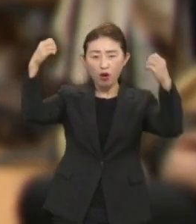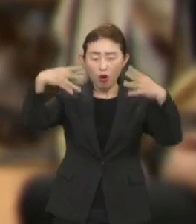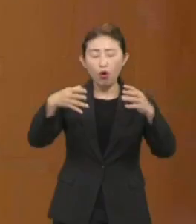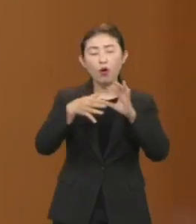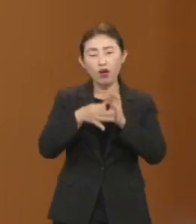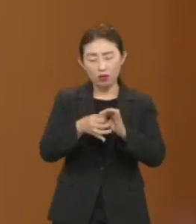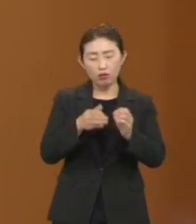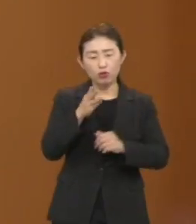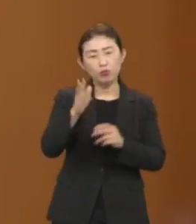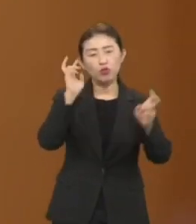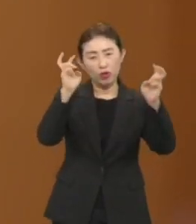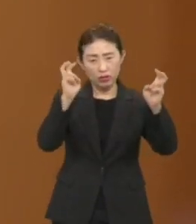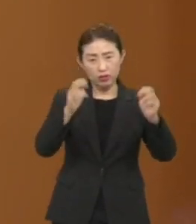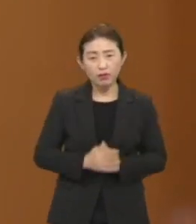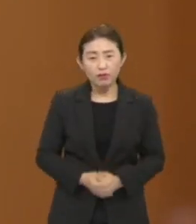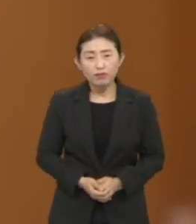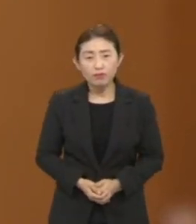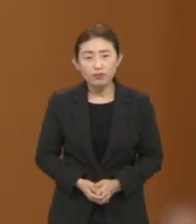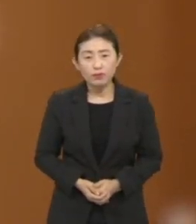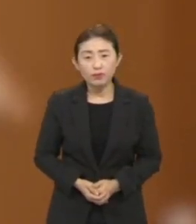대한 논란이 불가피할 전망입니다